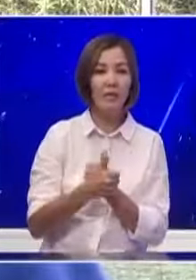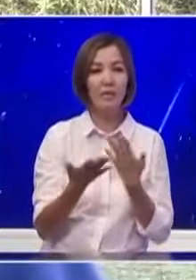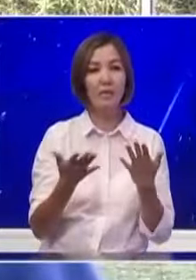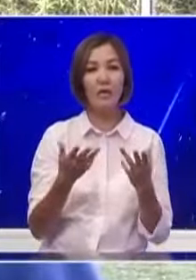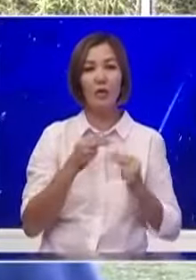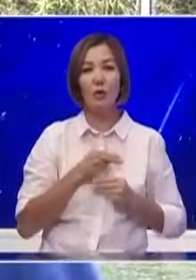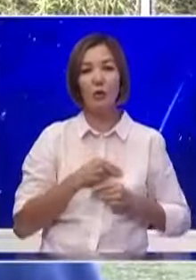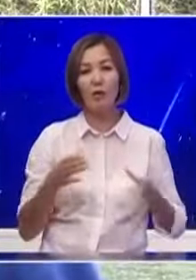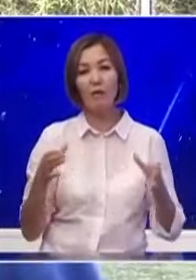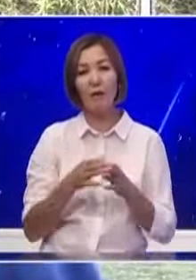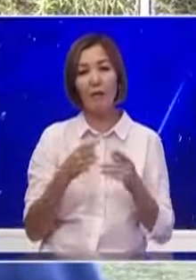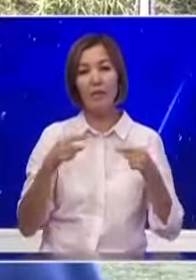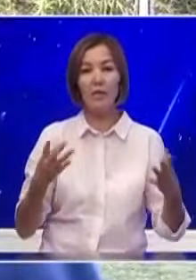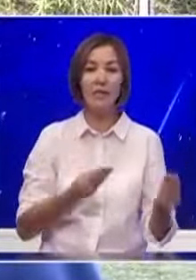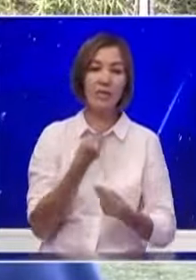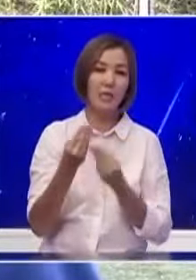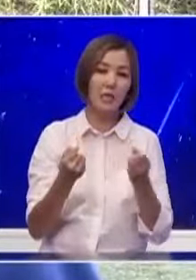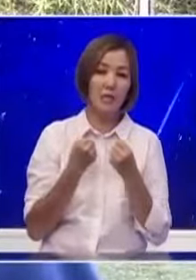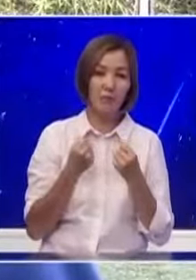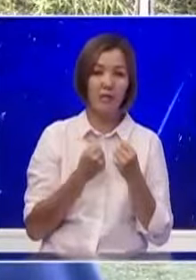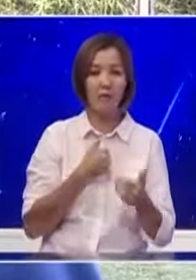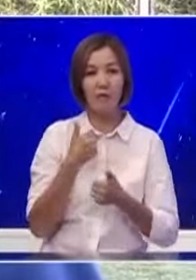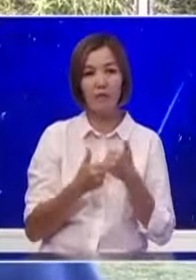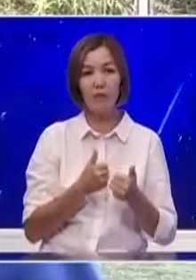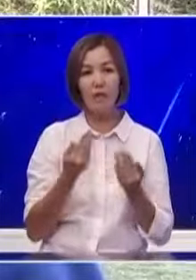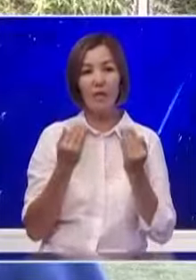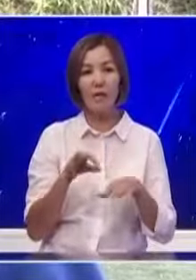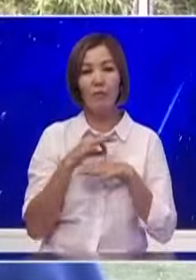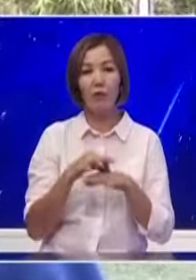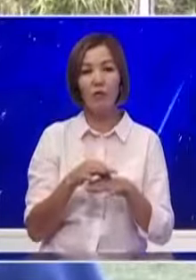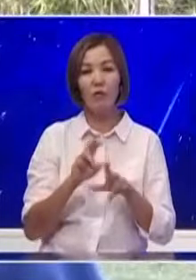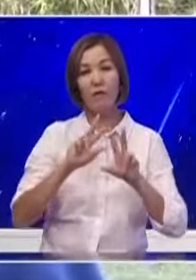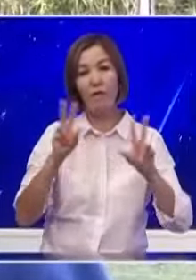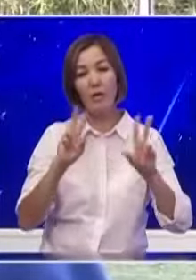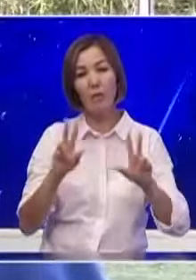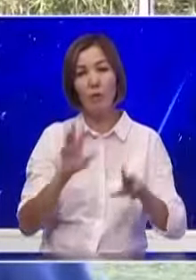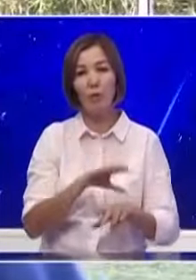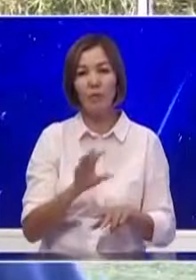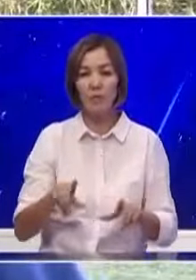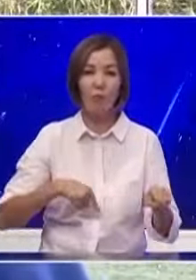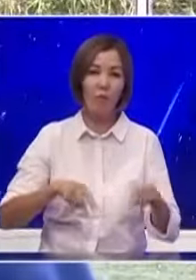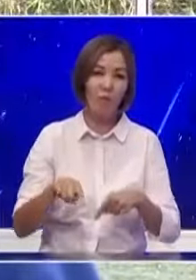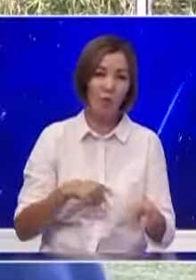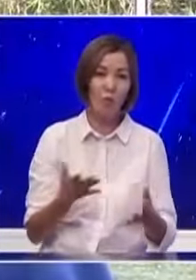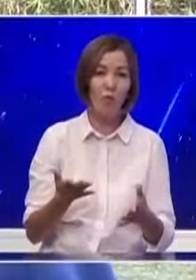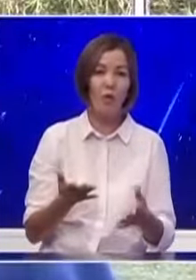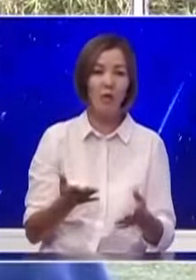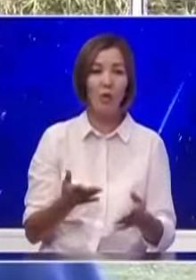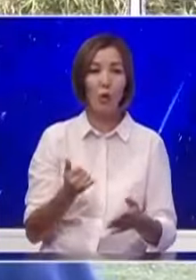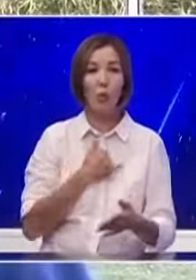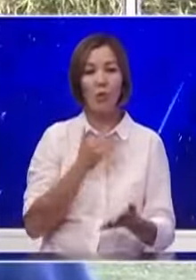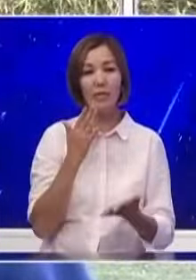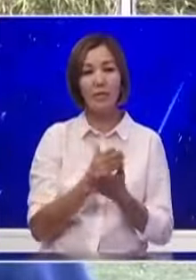в команде. Разные игры спортивные, вот эстафеты, вот сейчас как проходит волейбол, баскетбол, футбол, стритбол. У нас